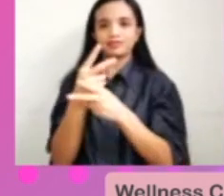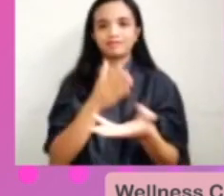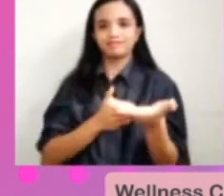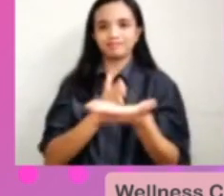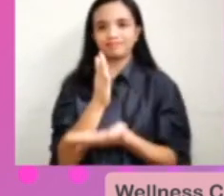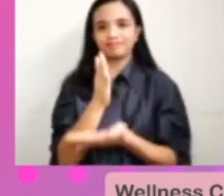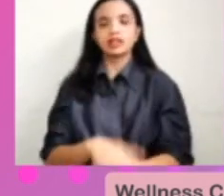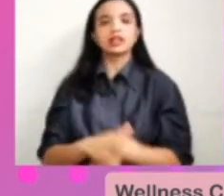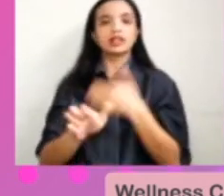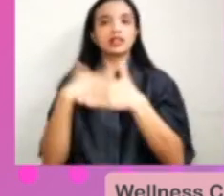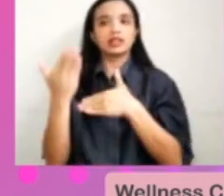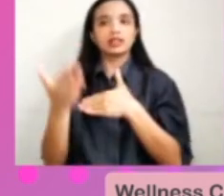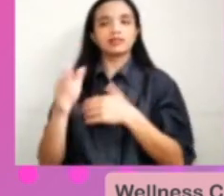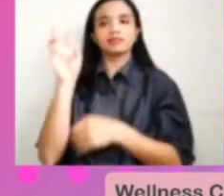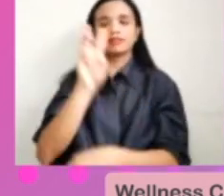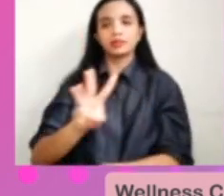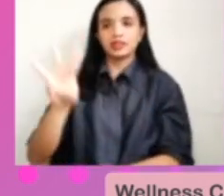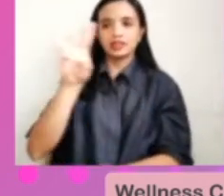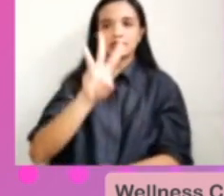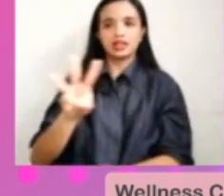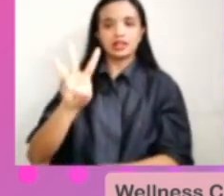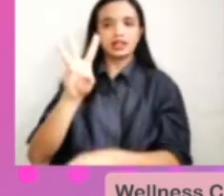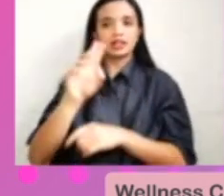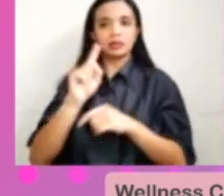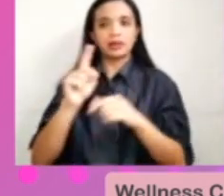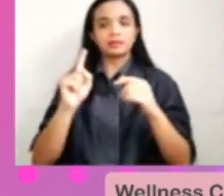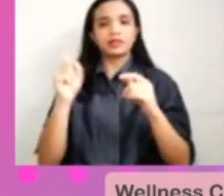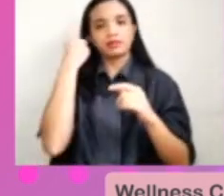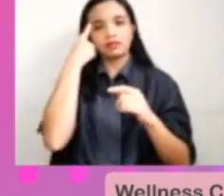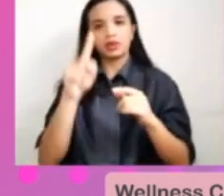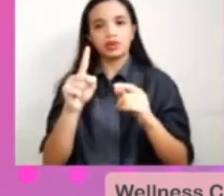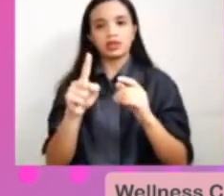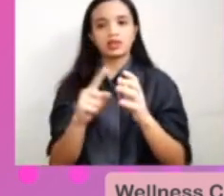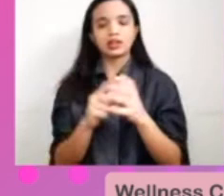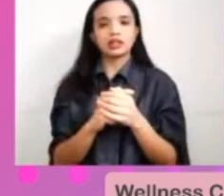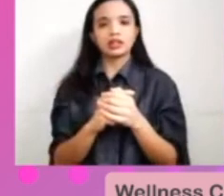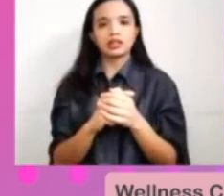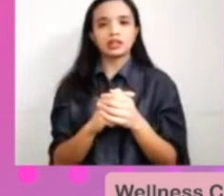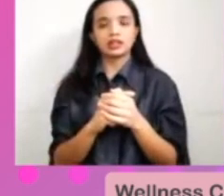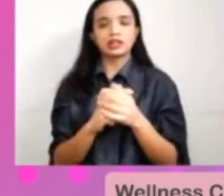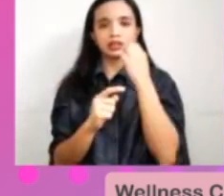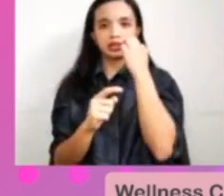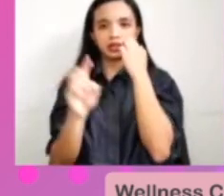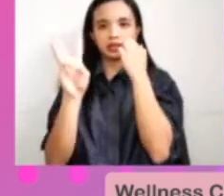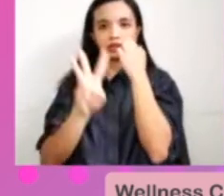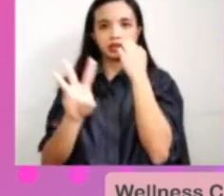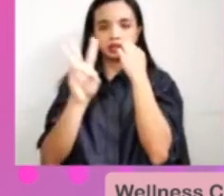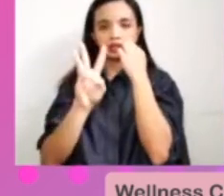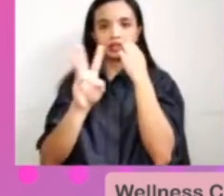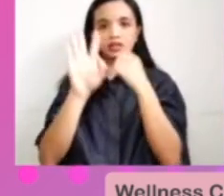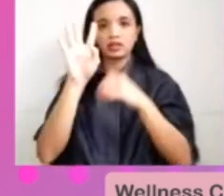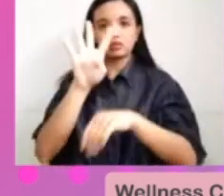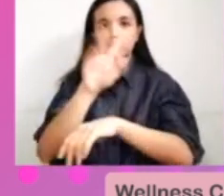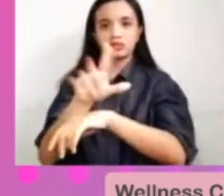that, maraming salamat po sa inyo. Hanggang sa muli ng ating Wellness Check series next Friday.